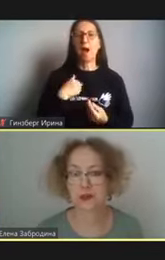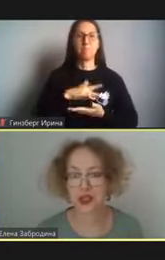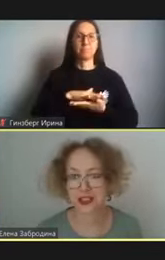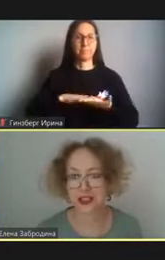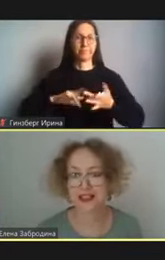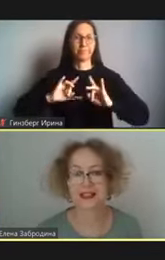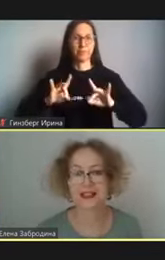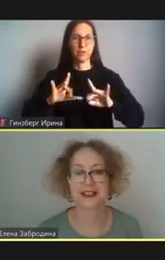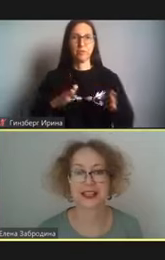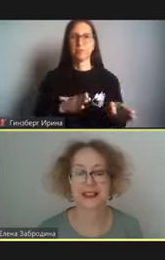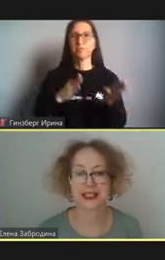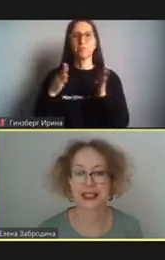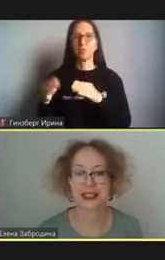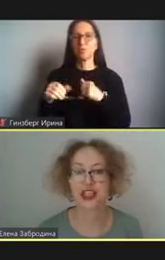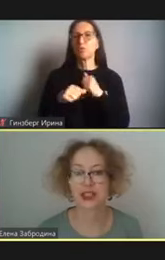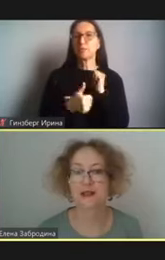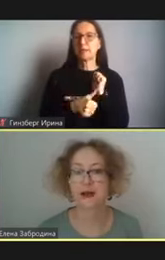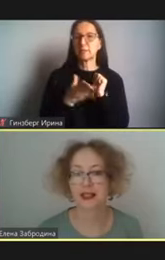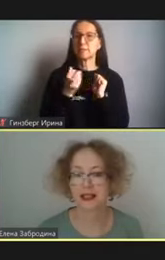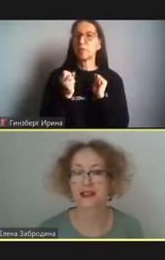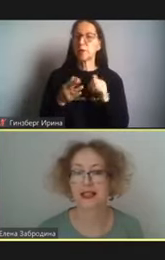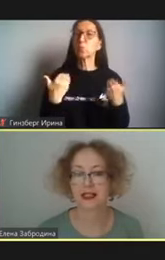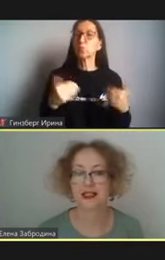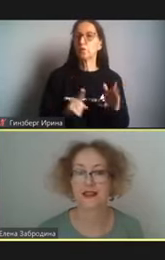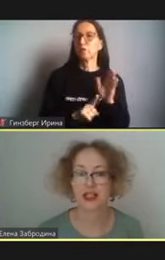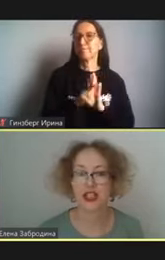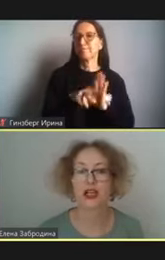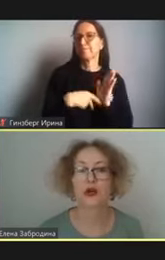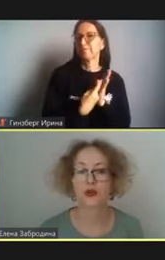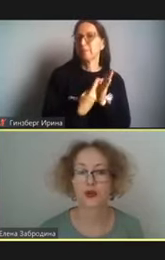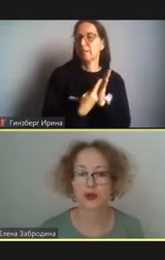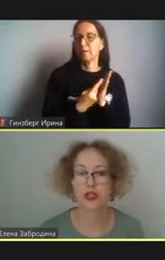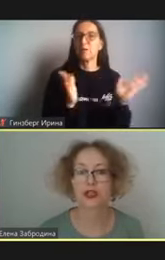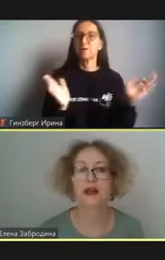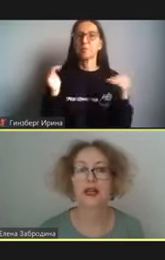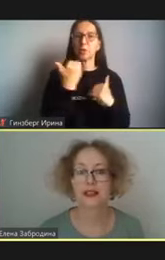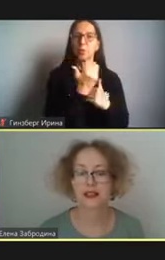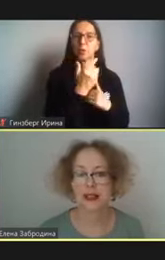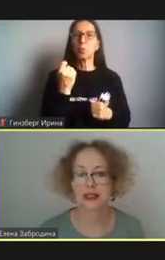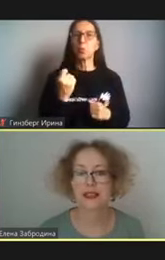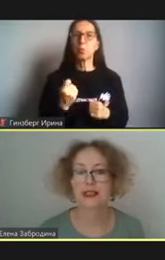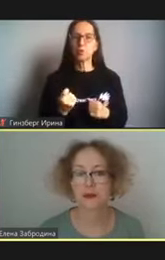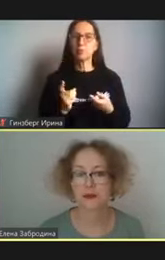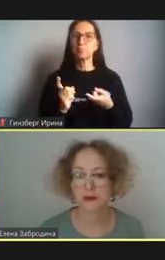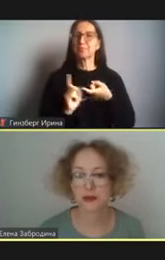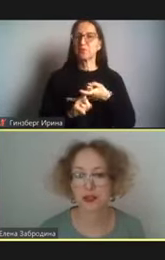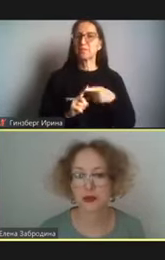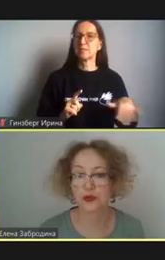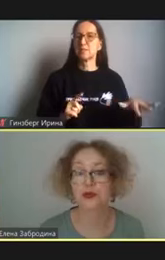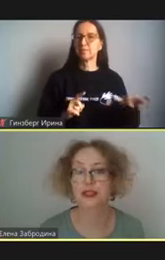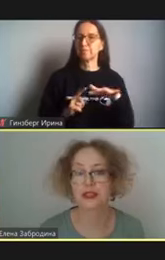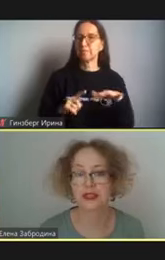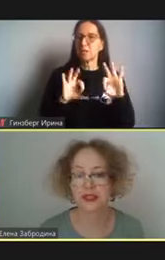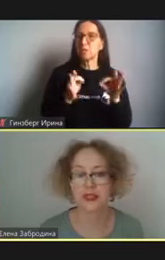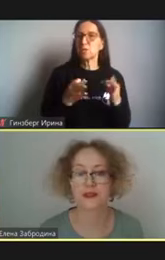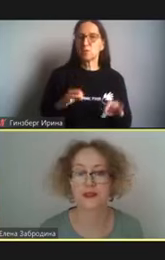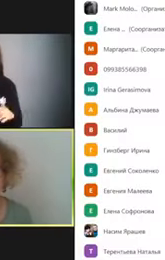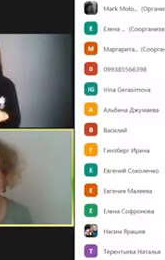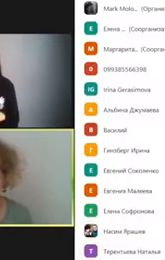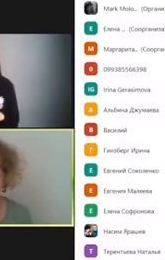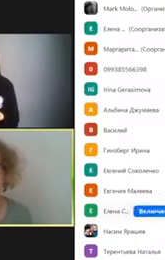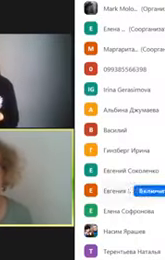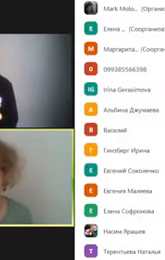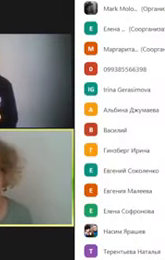разговор уже про 16-е столетие, тогда я начала вам показывать как раз вещи художников, связанных с искусством Нидерландов.